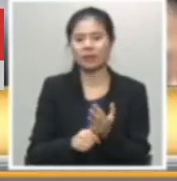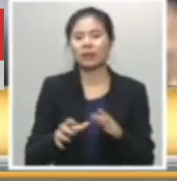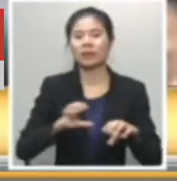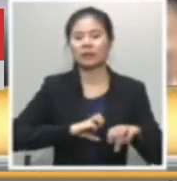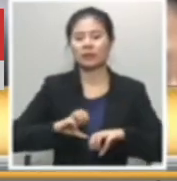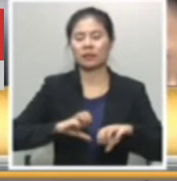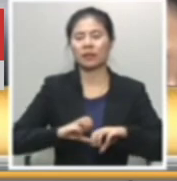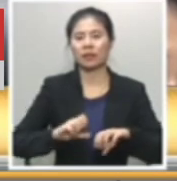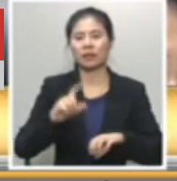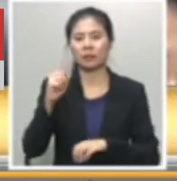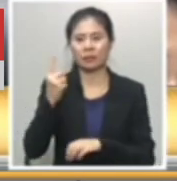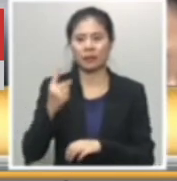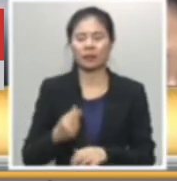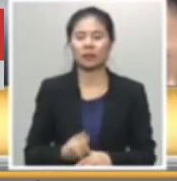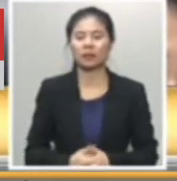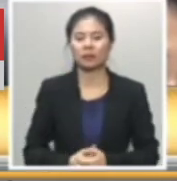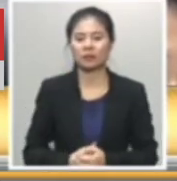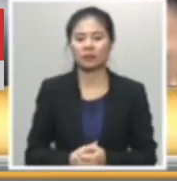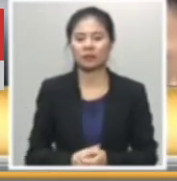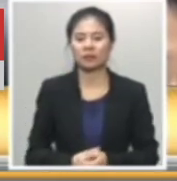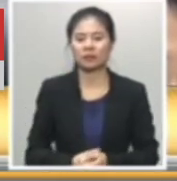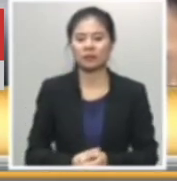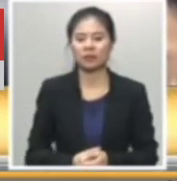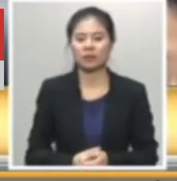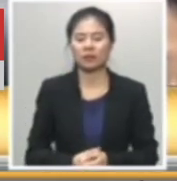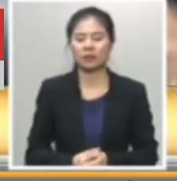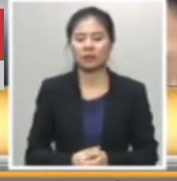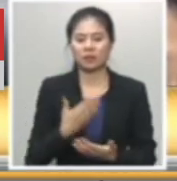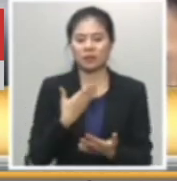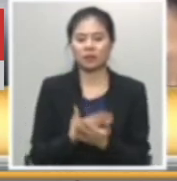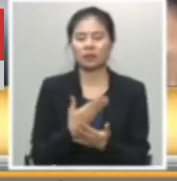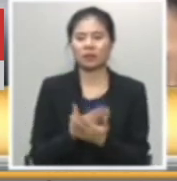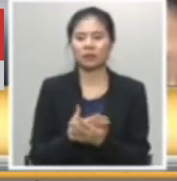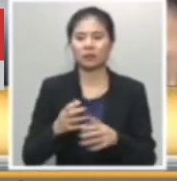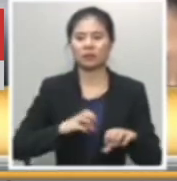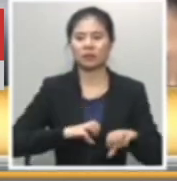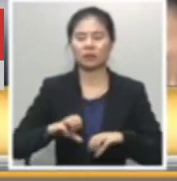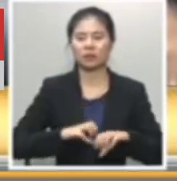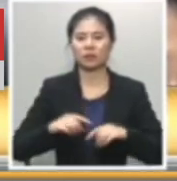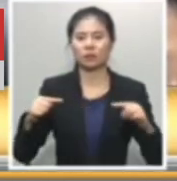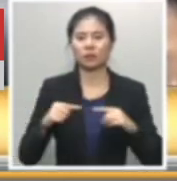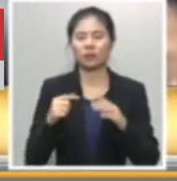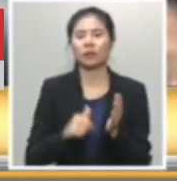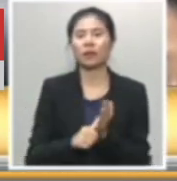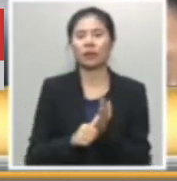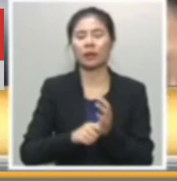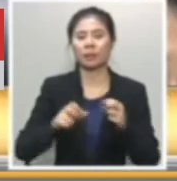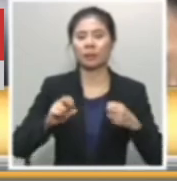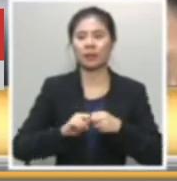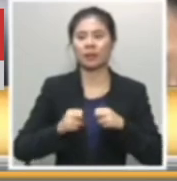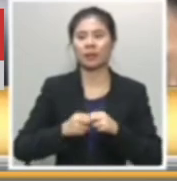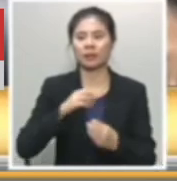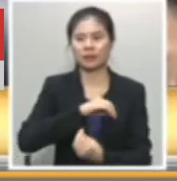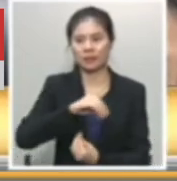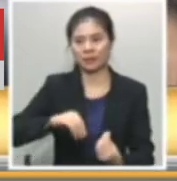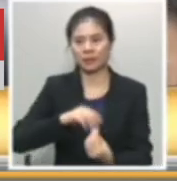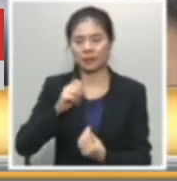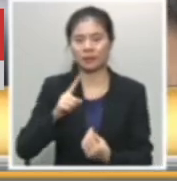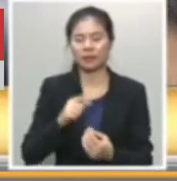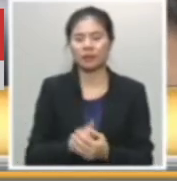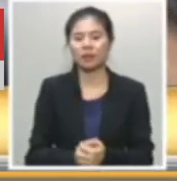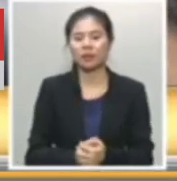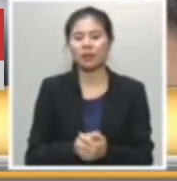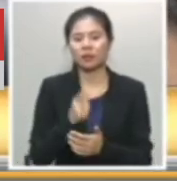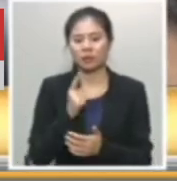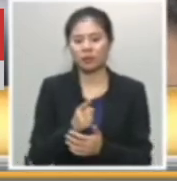รรใหม่นะครับจัดสรรให้สอดคล้องกับการแก้ไขปัญหาเศรษฐกิจท่านต้